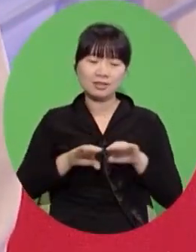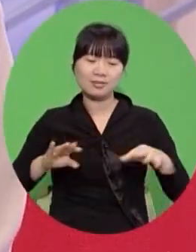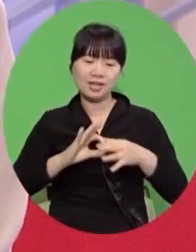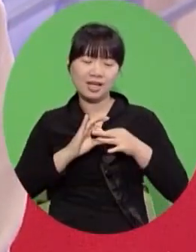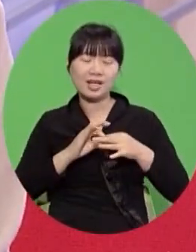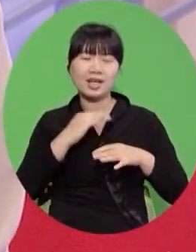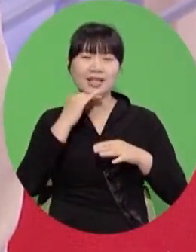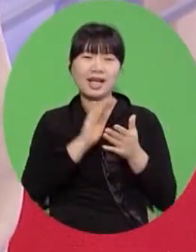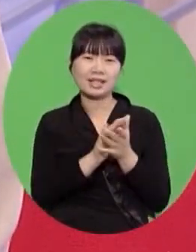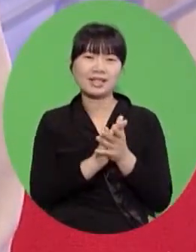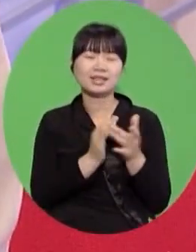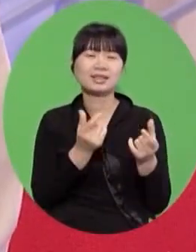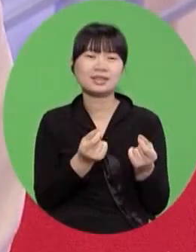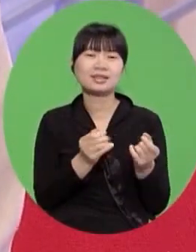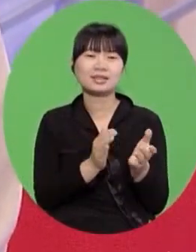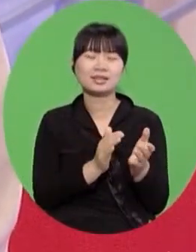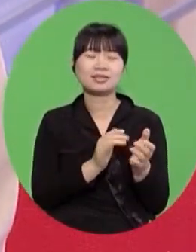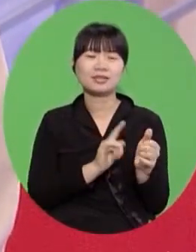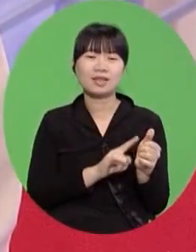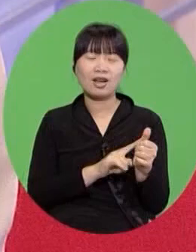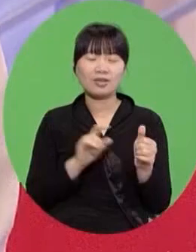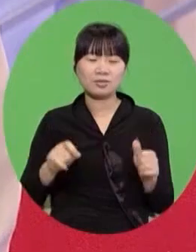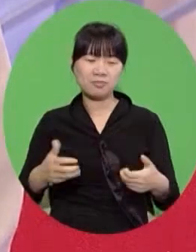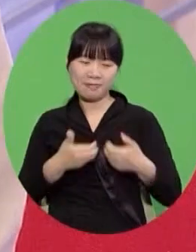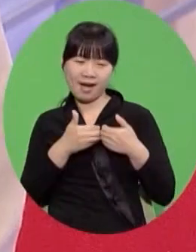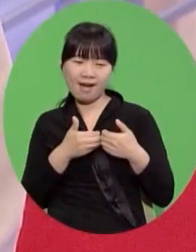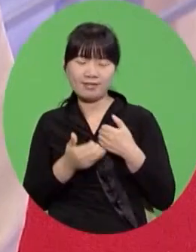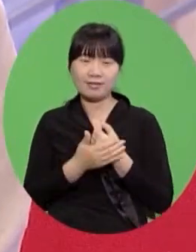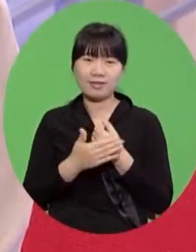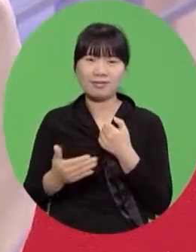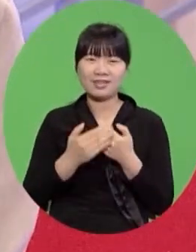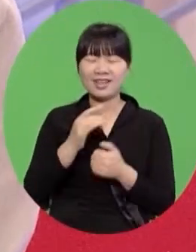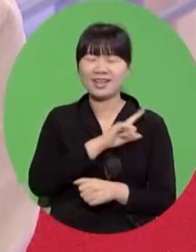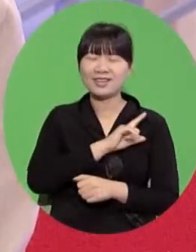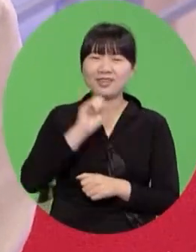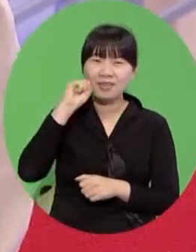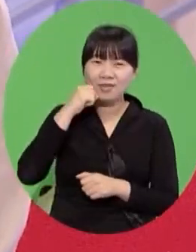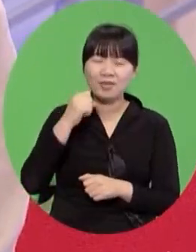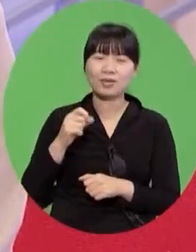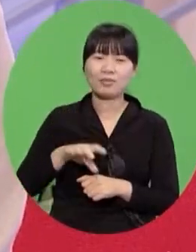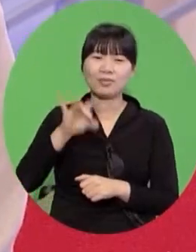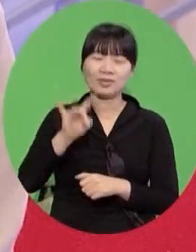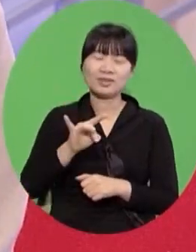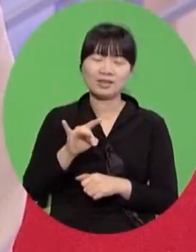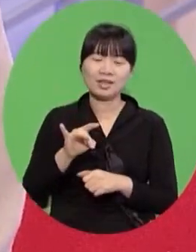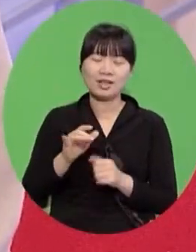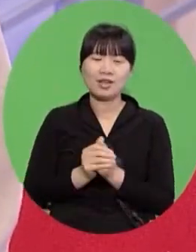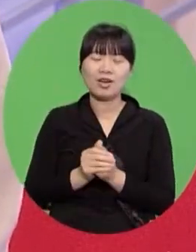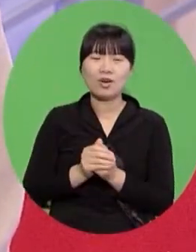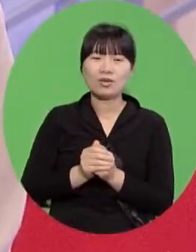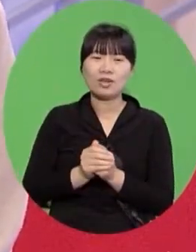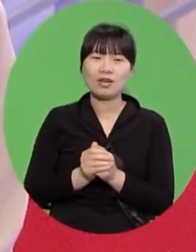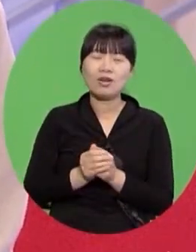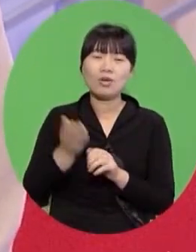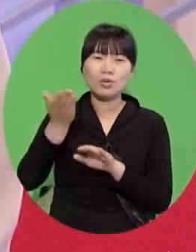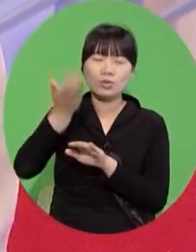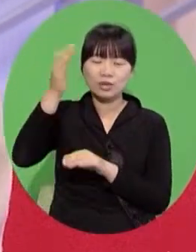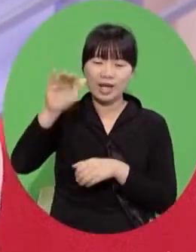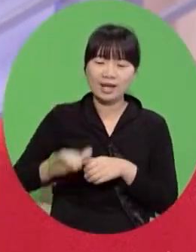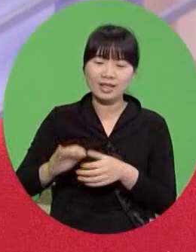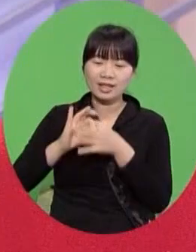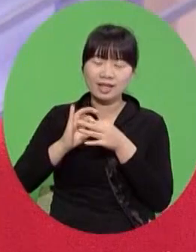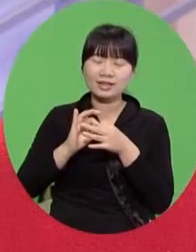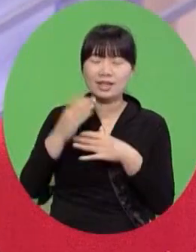관계예요. 또래예요. 그렇죠. 소위 말해서 맞짱 뜨는 관계가 네. 가장 어려워요. 그렇기 때문에 먼저 수직적인 관계에서 좀 익숙해지게